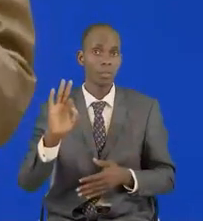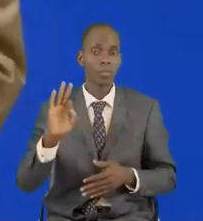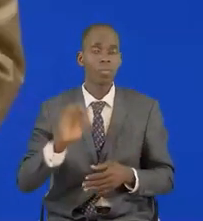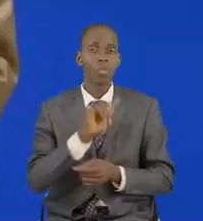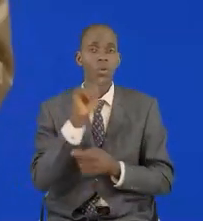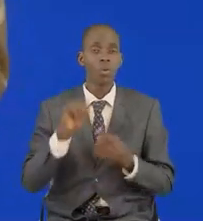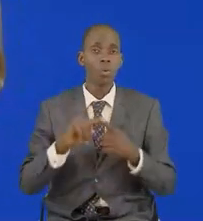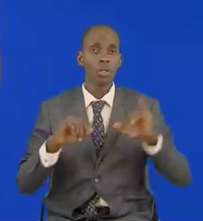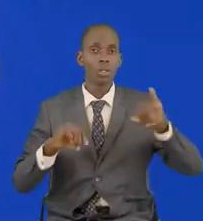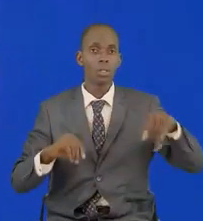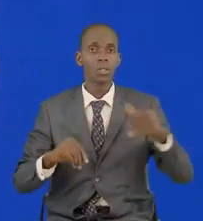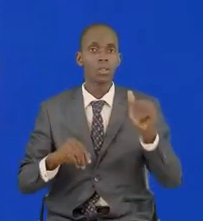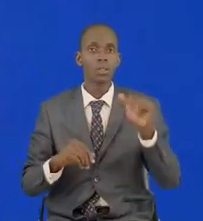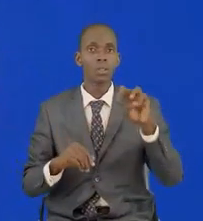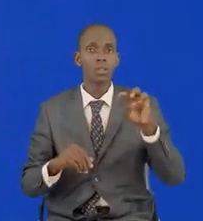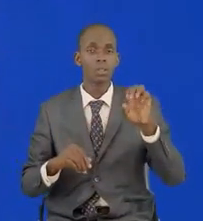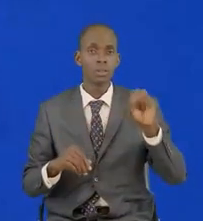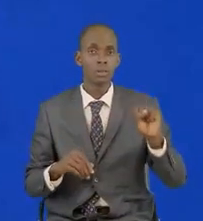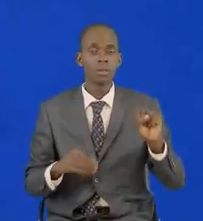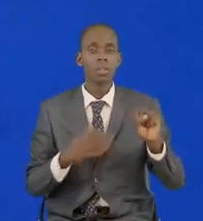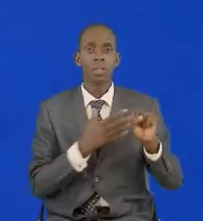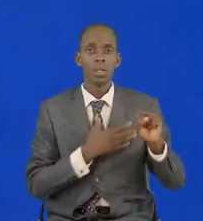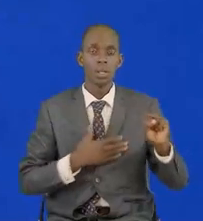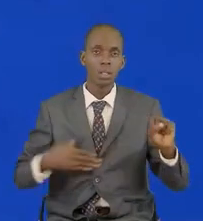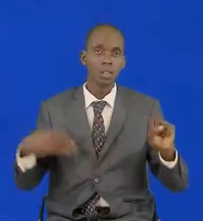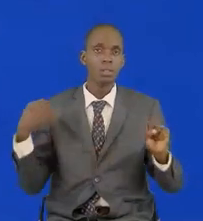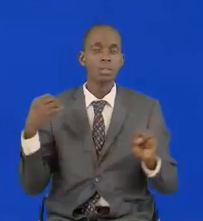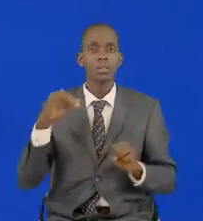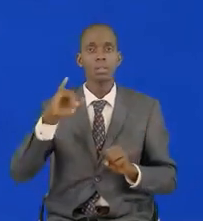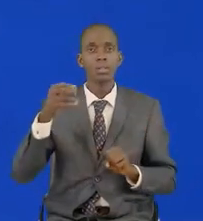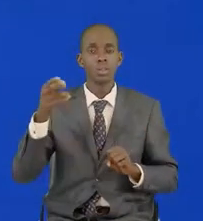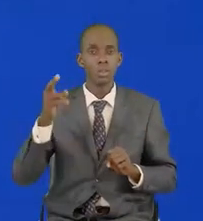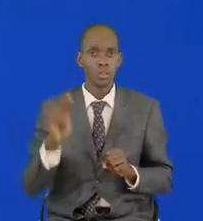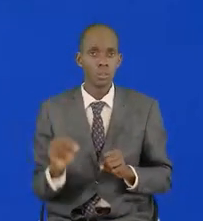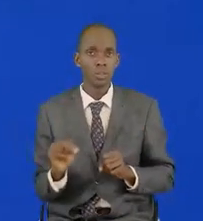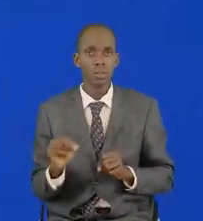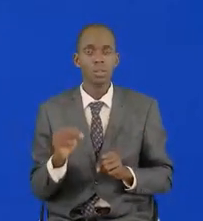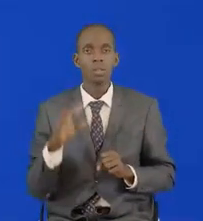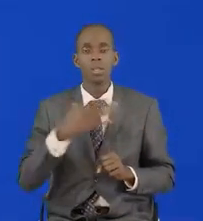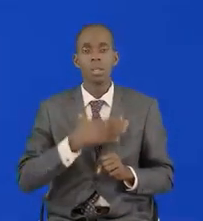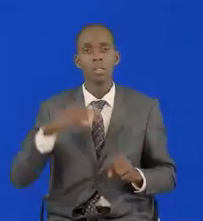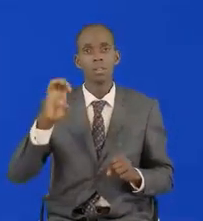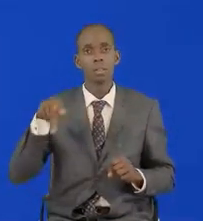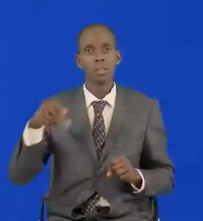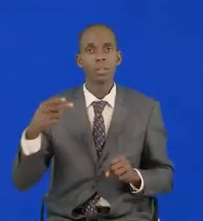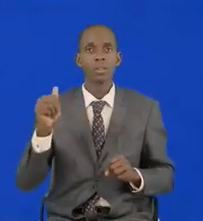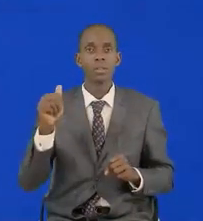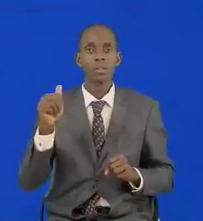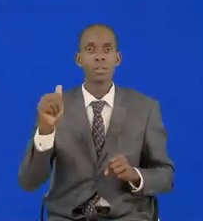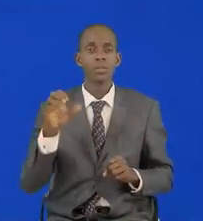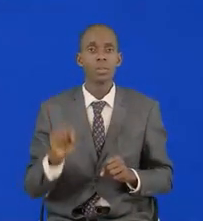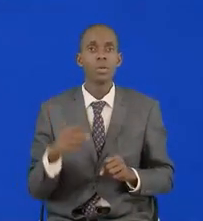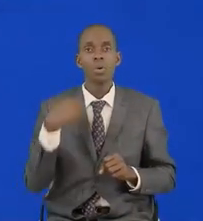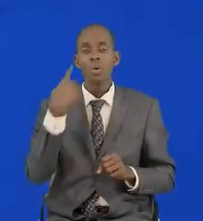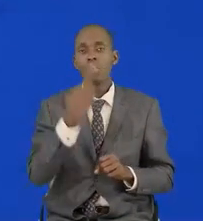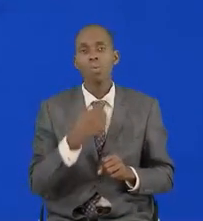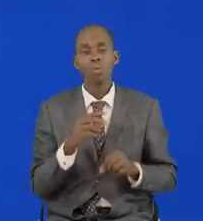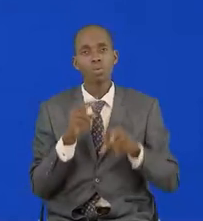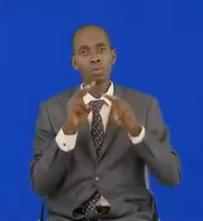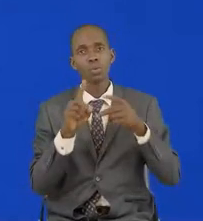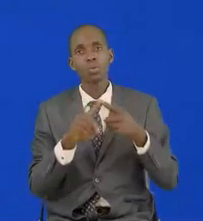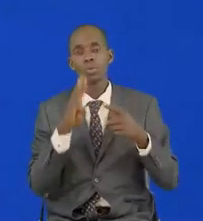et ayant reconnu la grâce qui m'avait été accordée Jacques